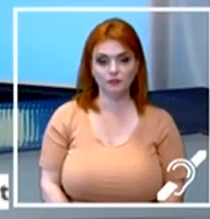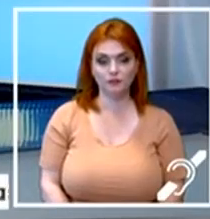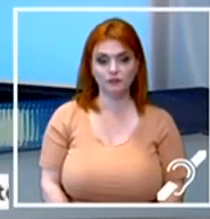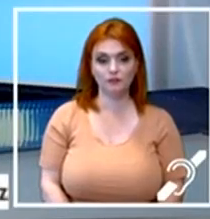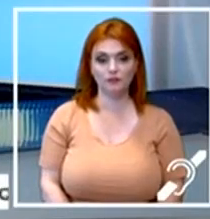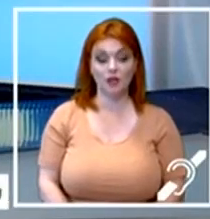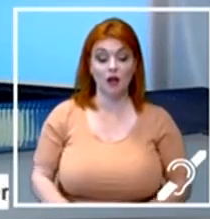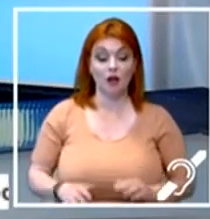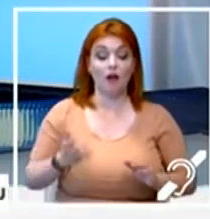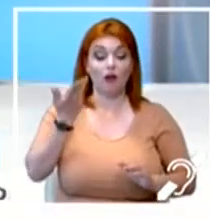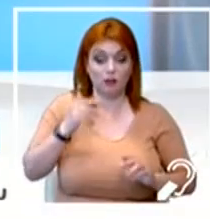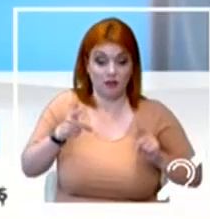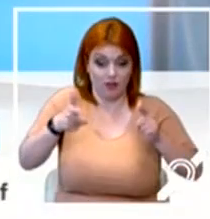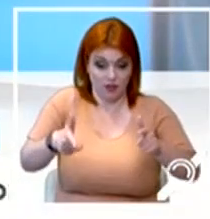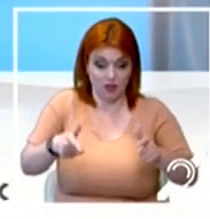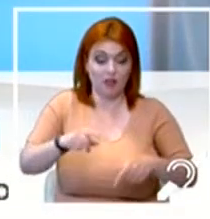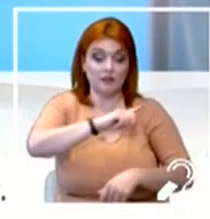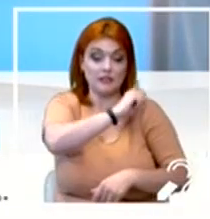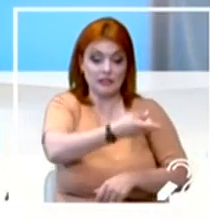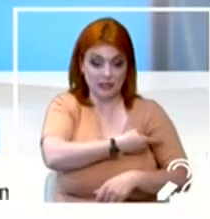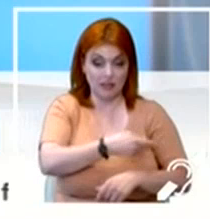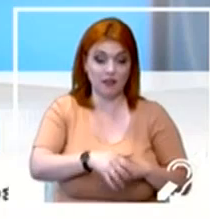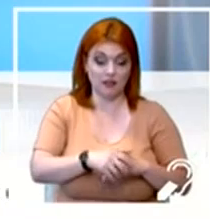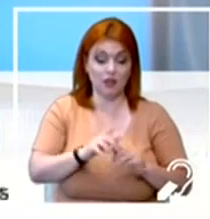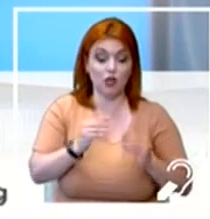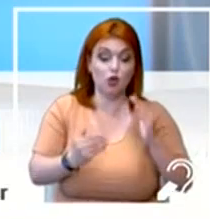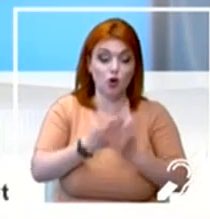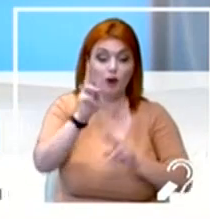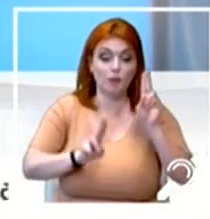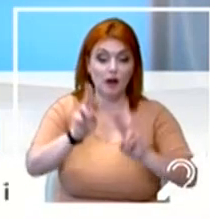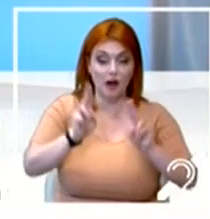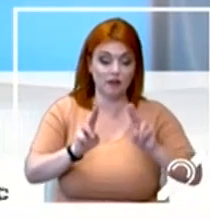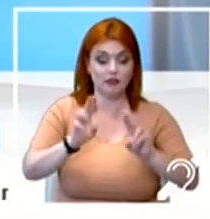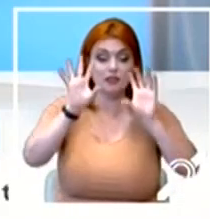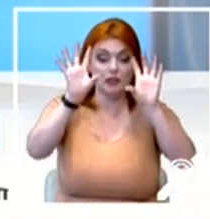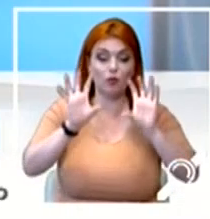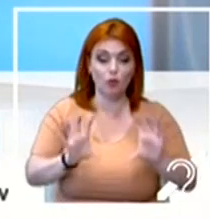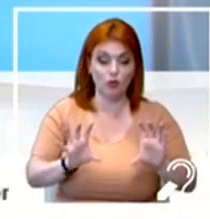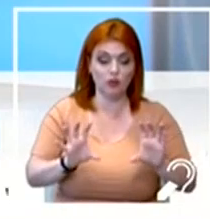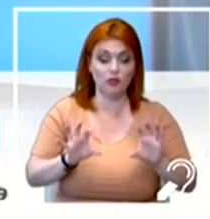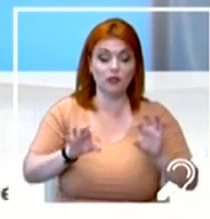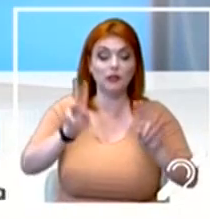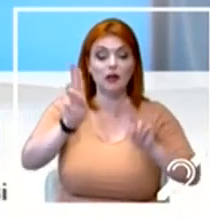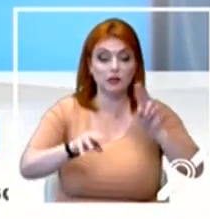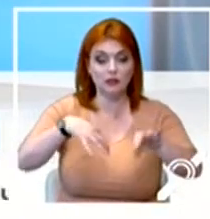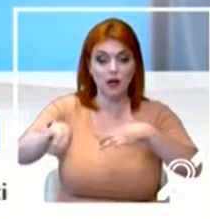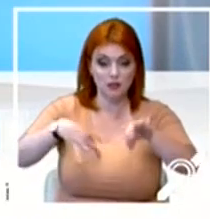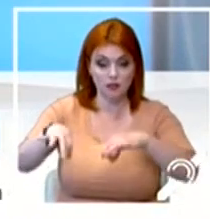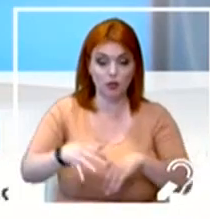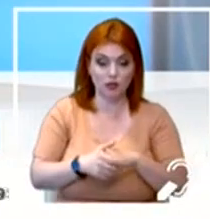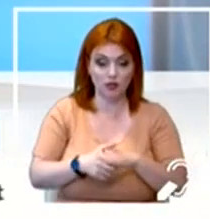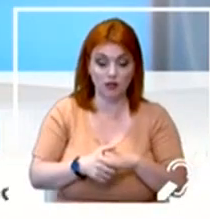Odată cu intrarea în vigoare a noilor modificări la regulamentul circulației rutiere, Inspectoratul Național de Securitate Publică